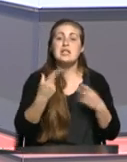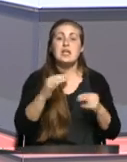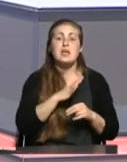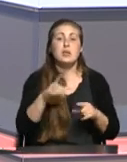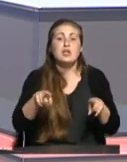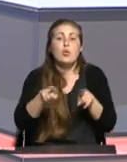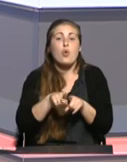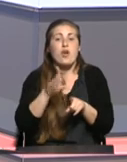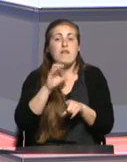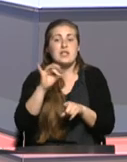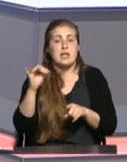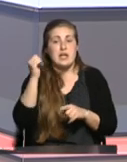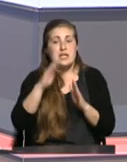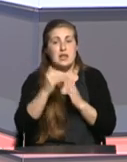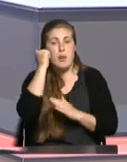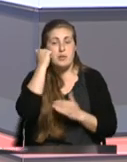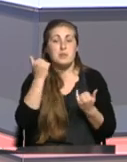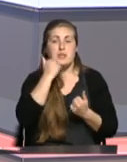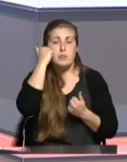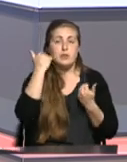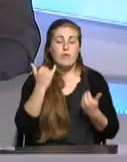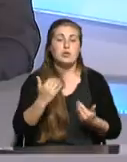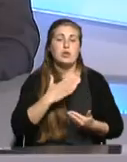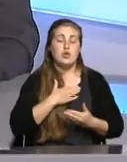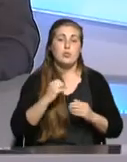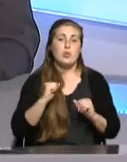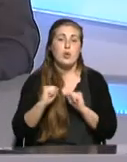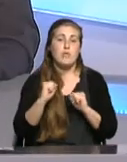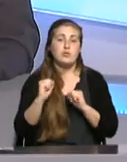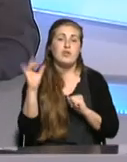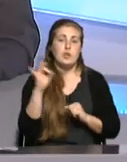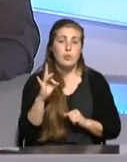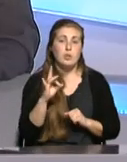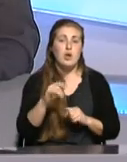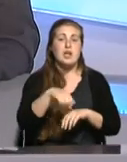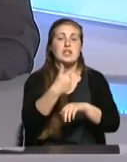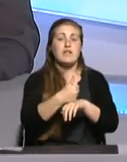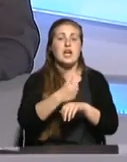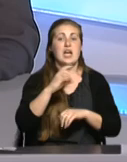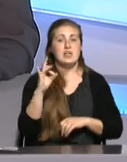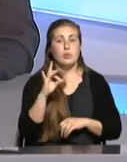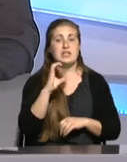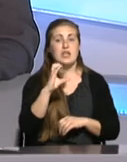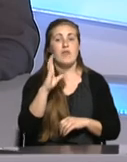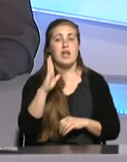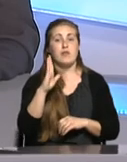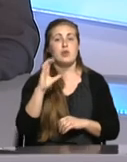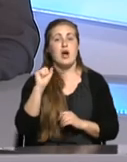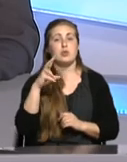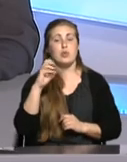памяти спасибо сегодня нашему руководству республики прежде всего главе республики сергеевичу